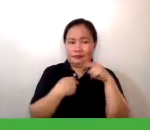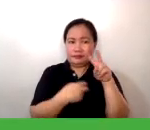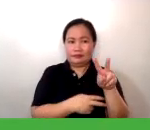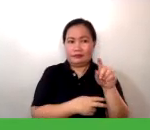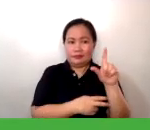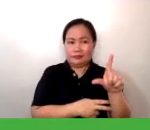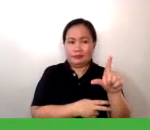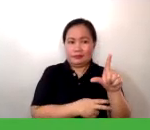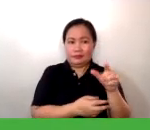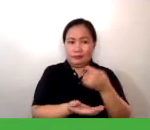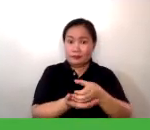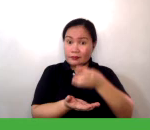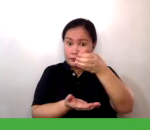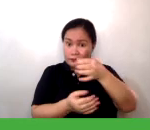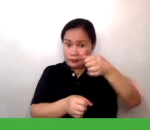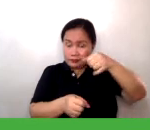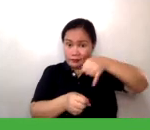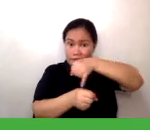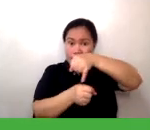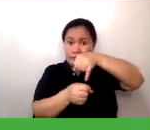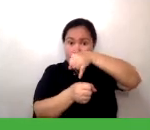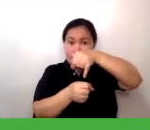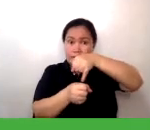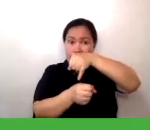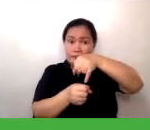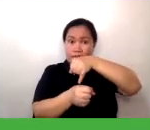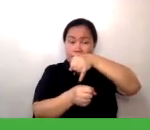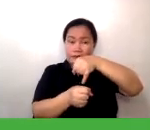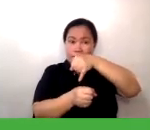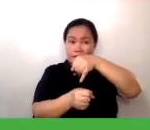has 2-liter bottle of juice. So, meron siyang